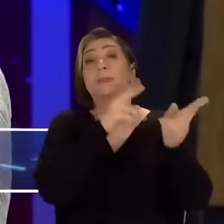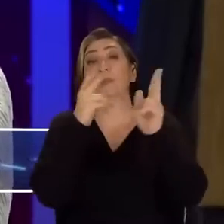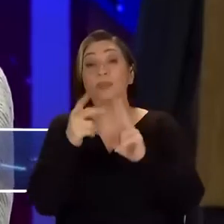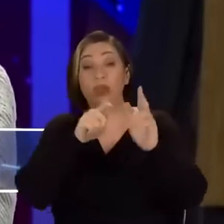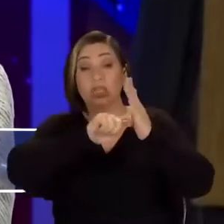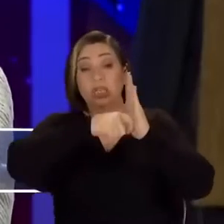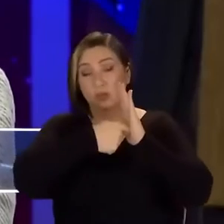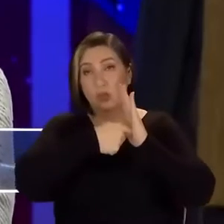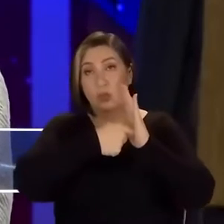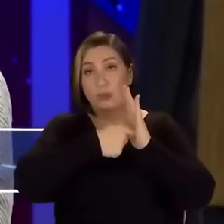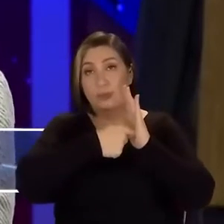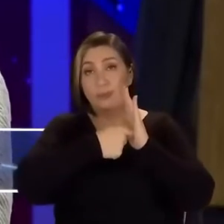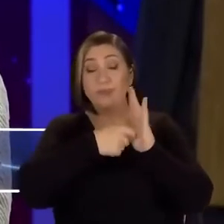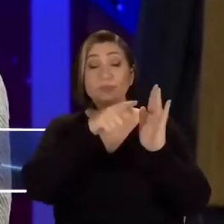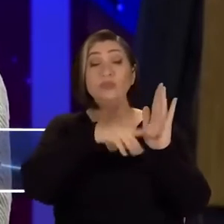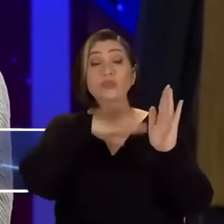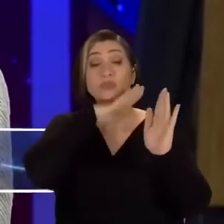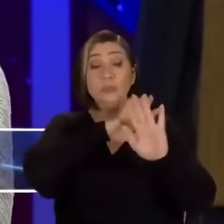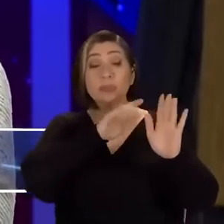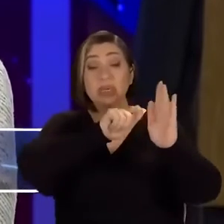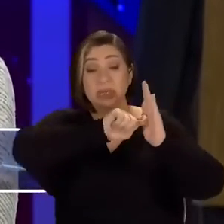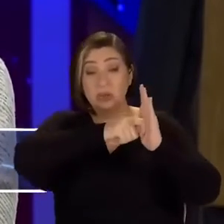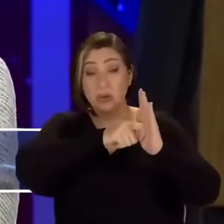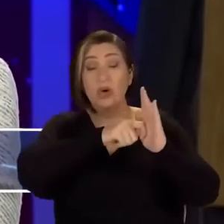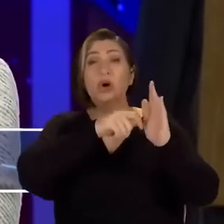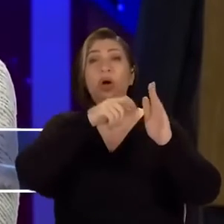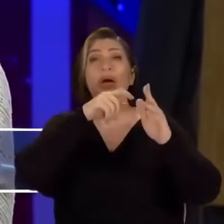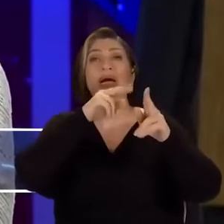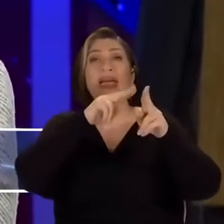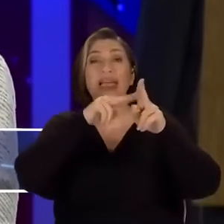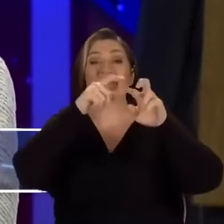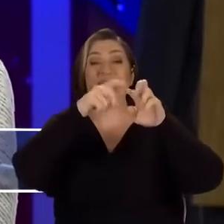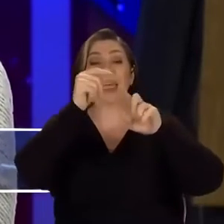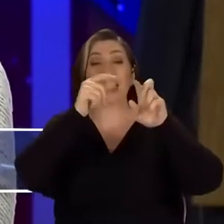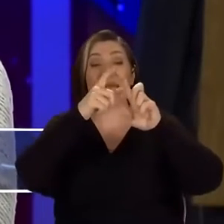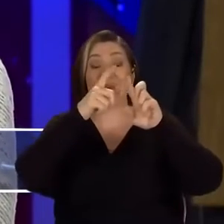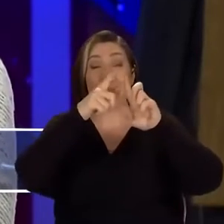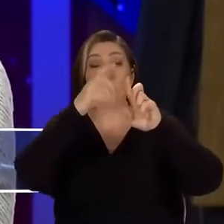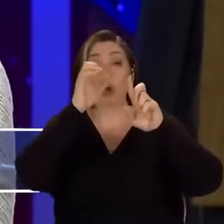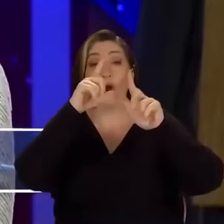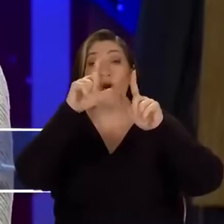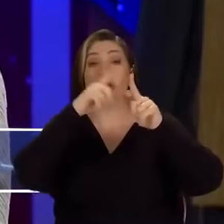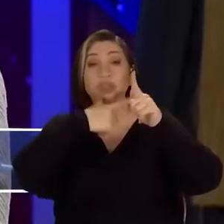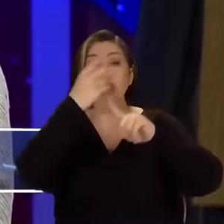bunu kilitliyor. Bunun içindeki bütün veri kriptoloji denen bilimle kriptolanıyor. Bu eskiden bildiğimiz